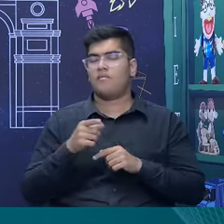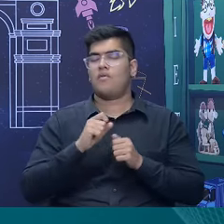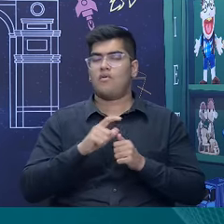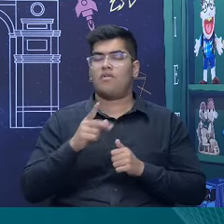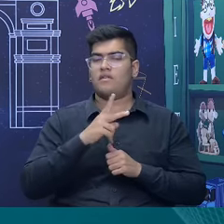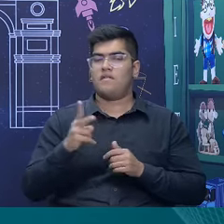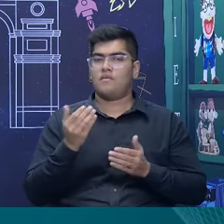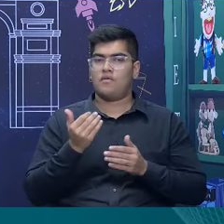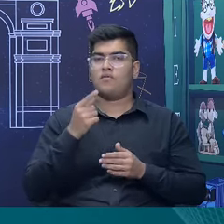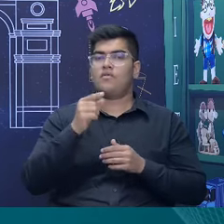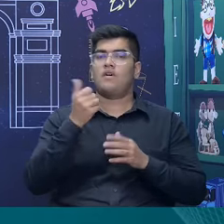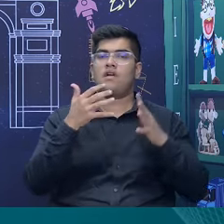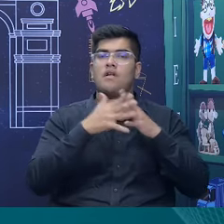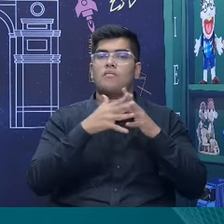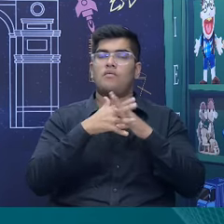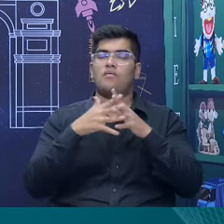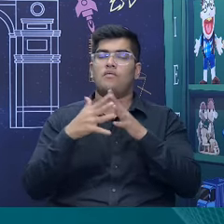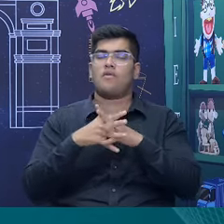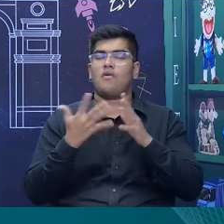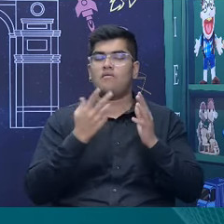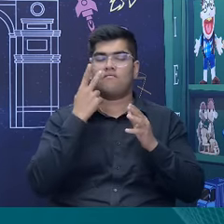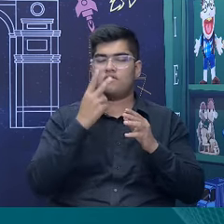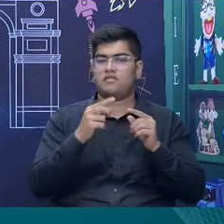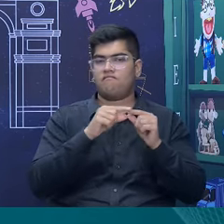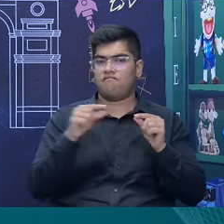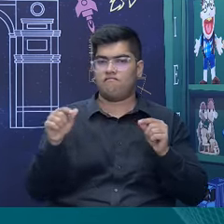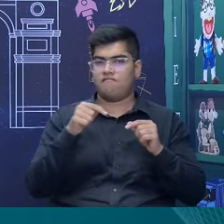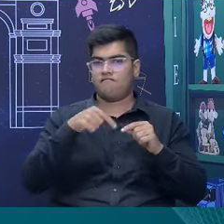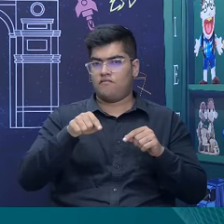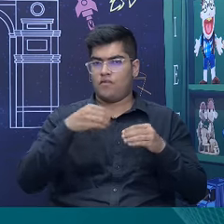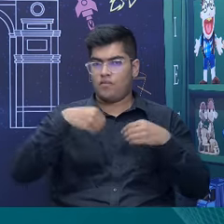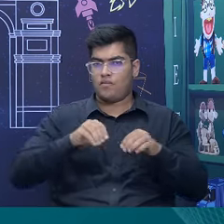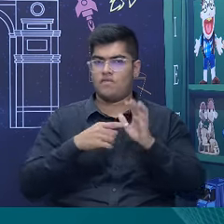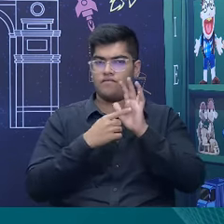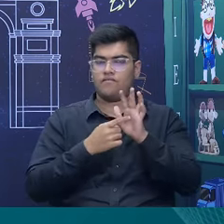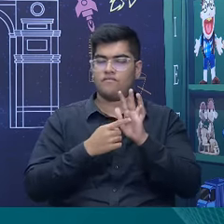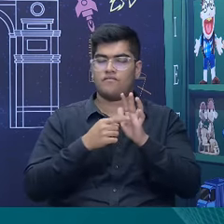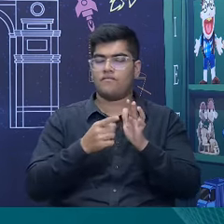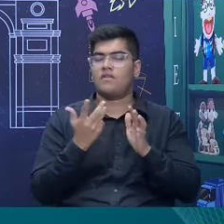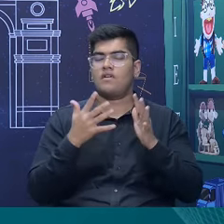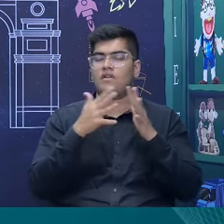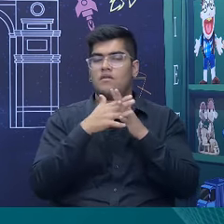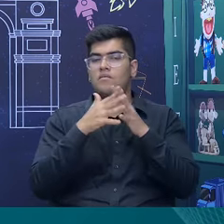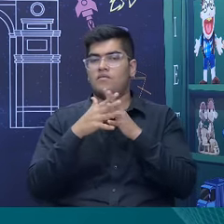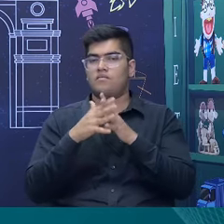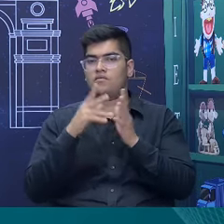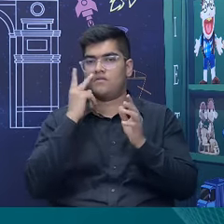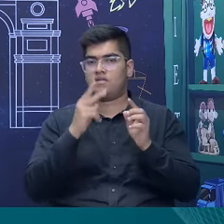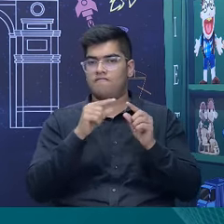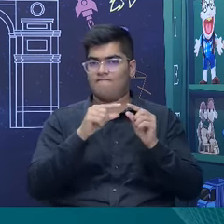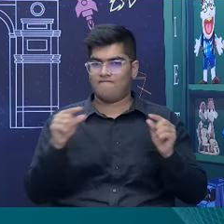हमारी वेबसाइट पर जरूर विजिट करें जिससे कि आपको समय-समय पर अपडेट जानकारी मिलती रहे ncbc.nic.in